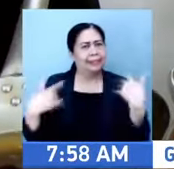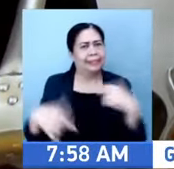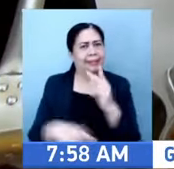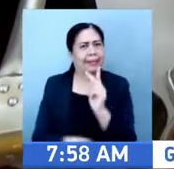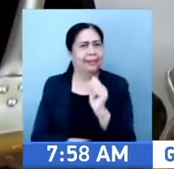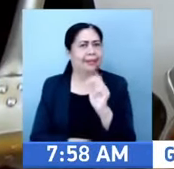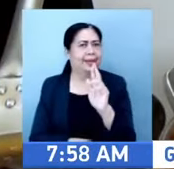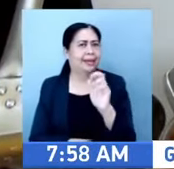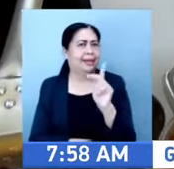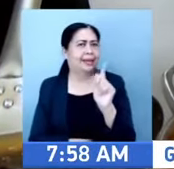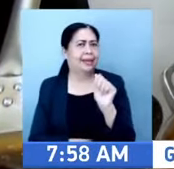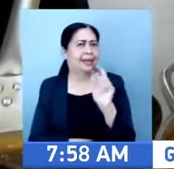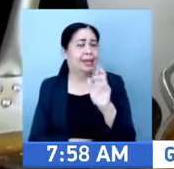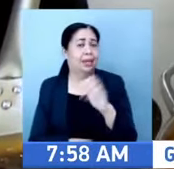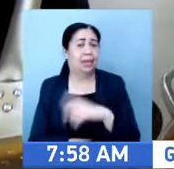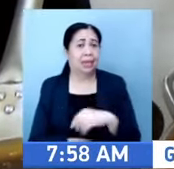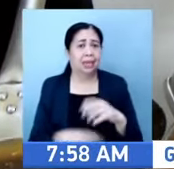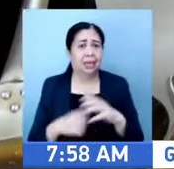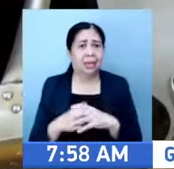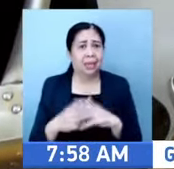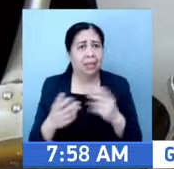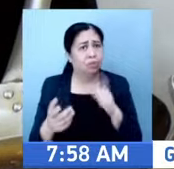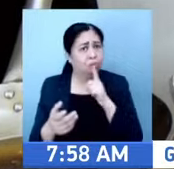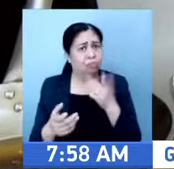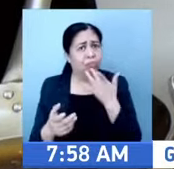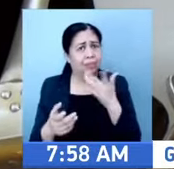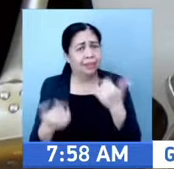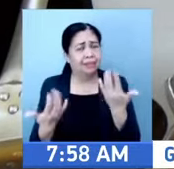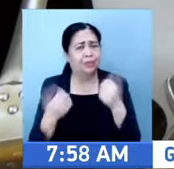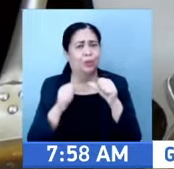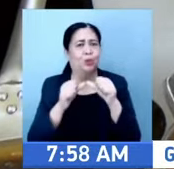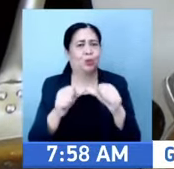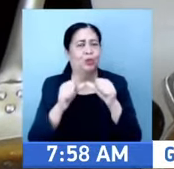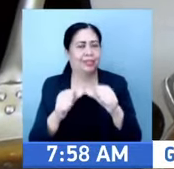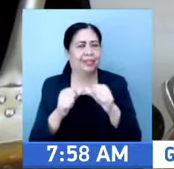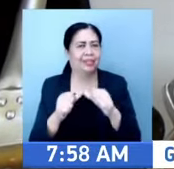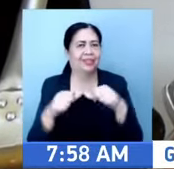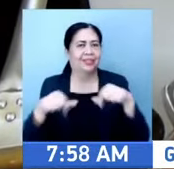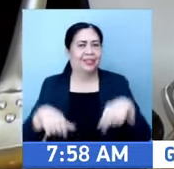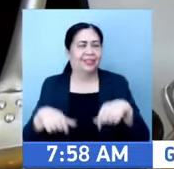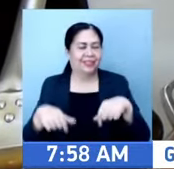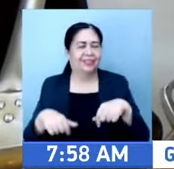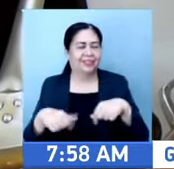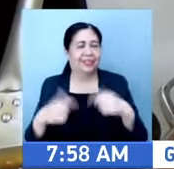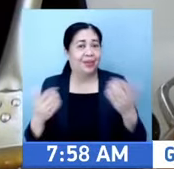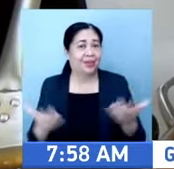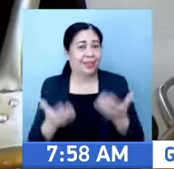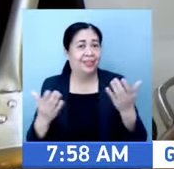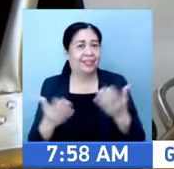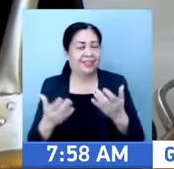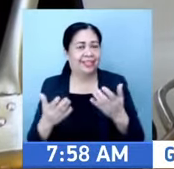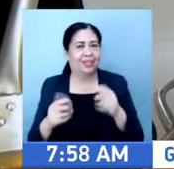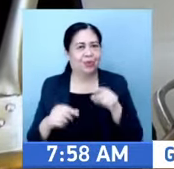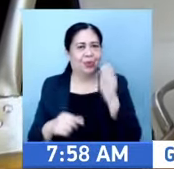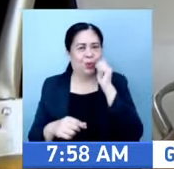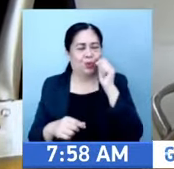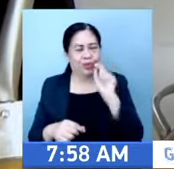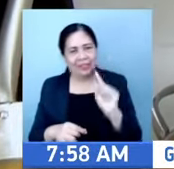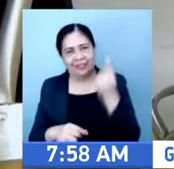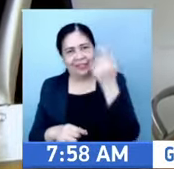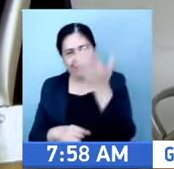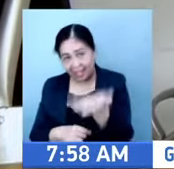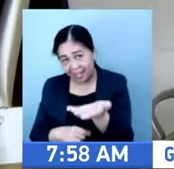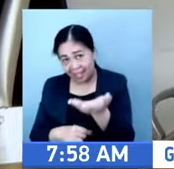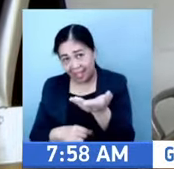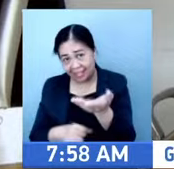At saka mga masasarap pang food adventure. Tuloy-tuloy yan sa inyong nag-iisang pambansang morning show kung saan laging una ka,